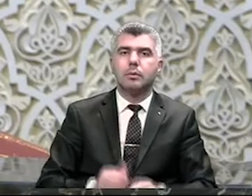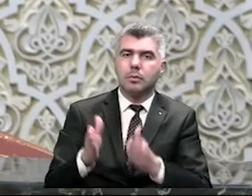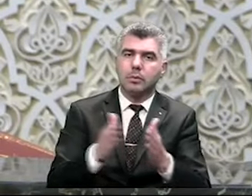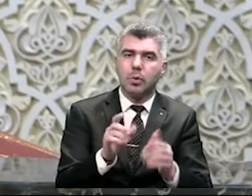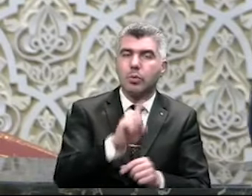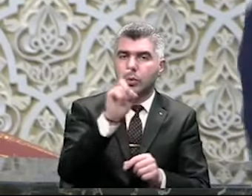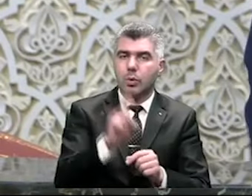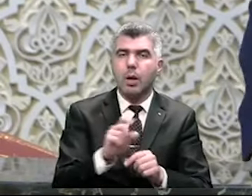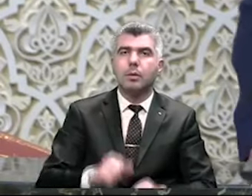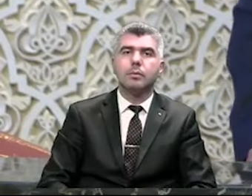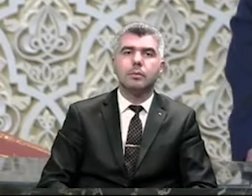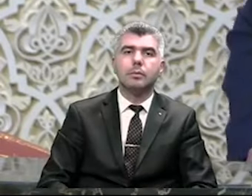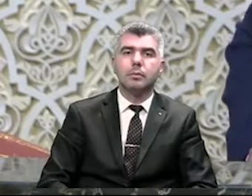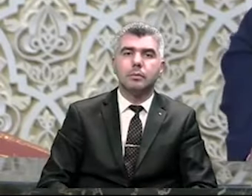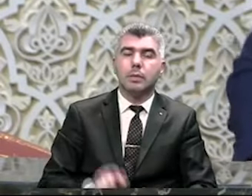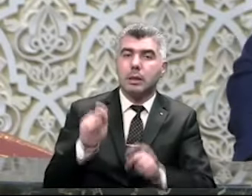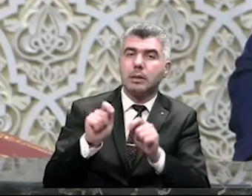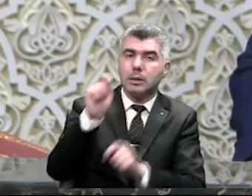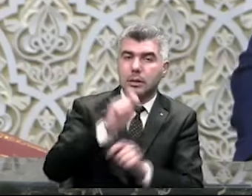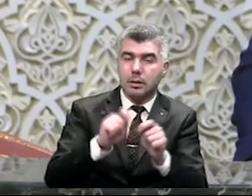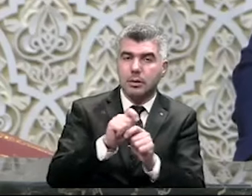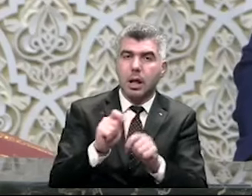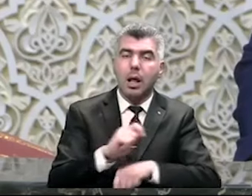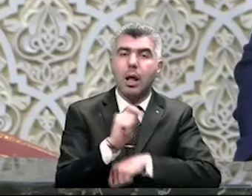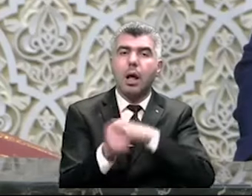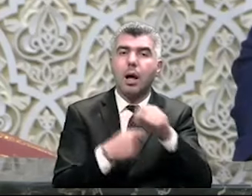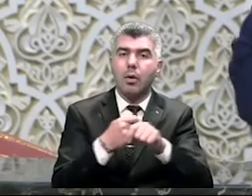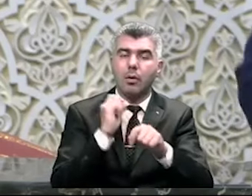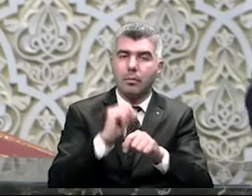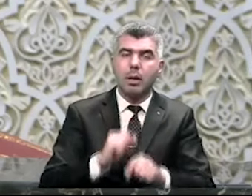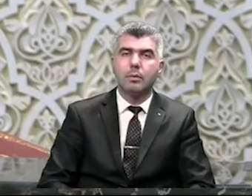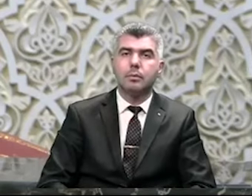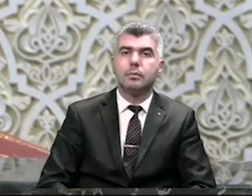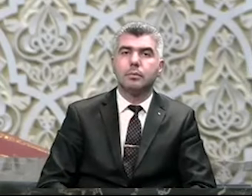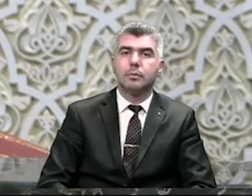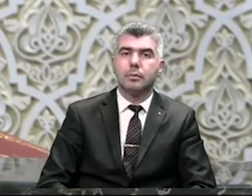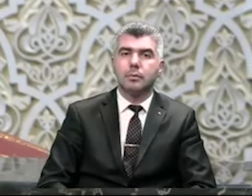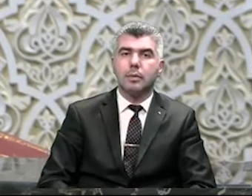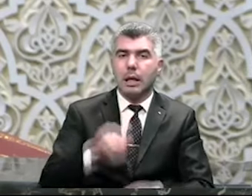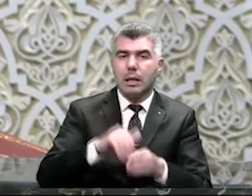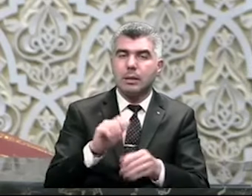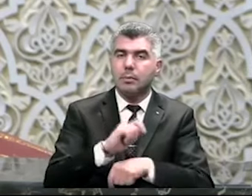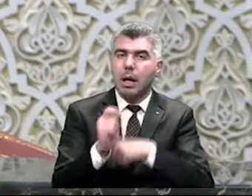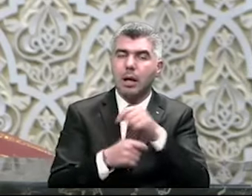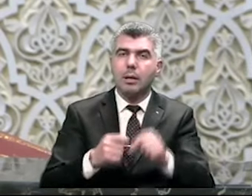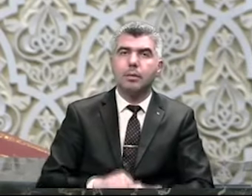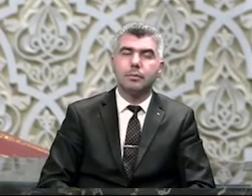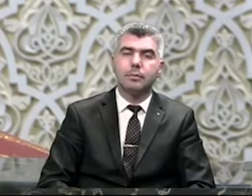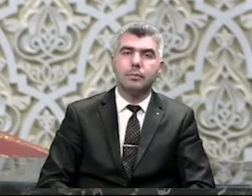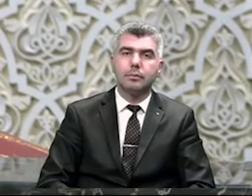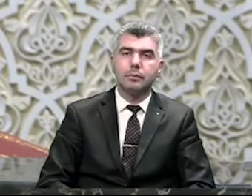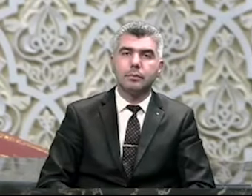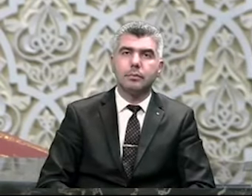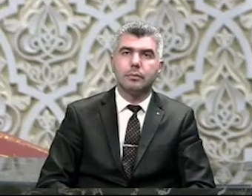السؤال الموالي موضوعه تاهيل قطاع النقل بالعالمي القروي الكلمه الحد الساده المستشار من الفريق الحركي لبسط السؤال مولا عبد الرحمن